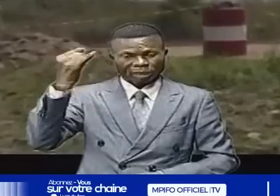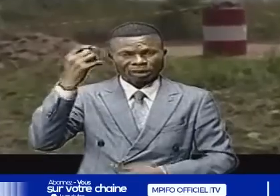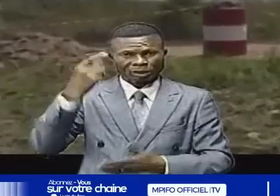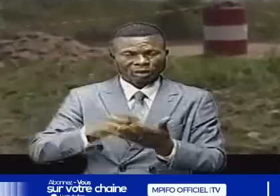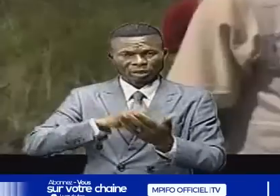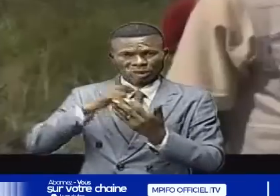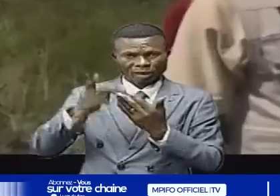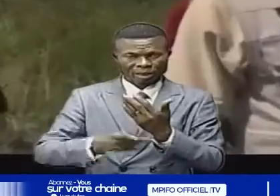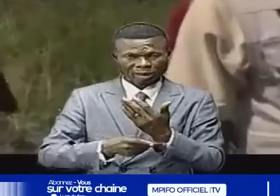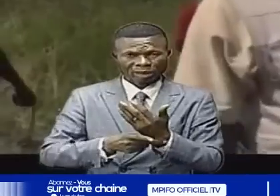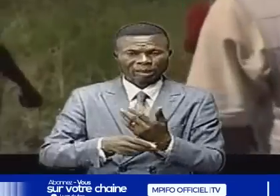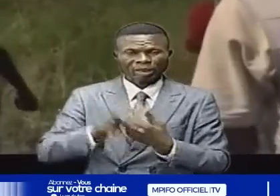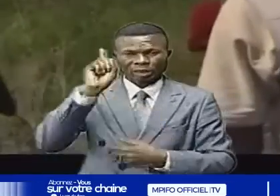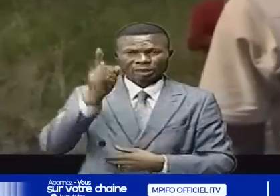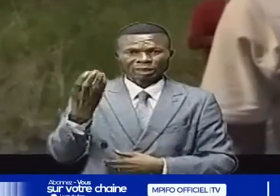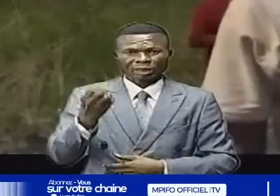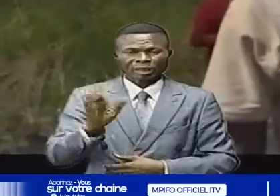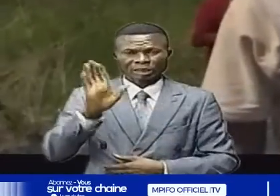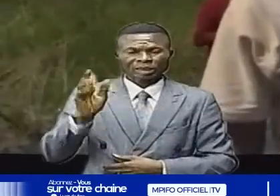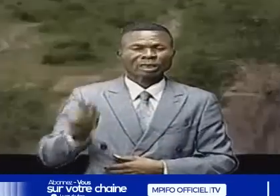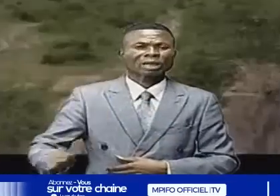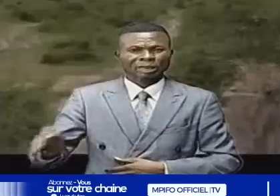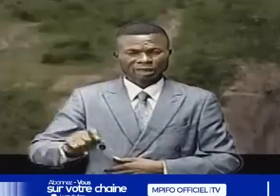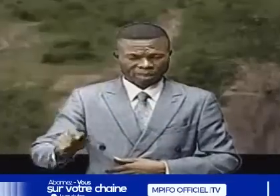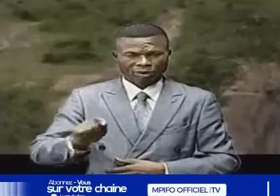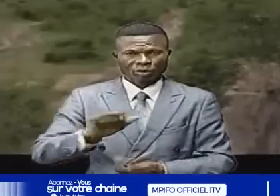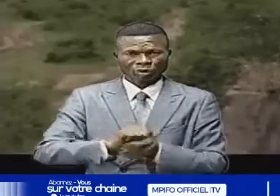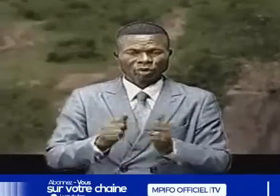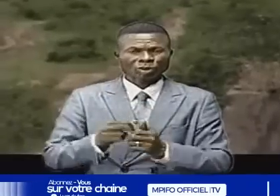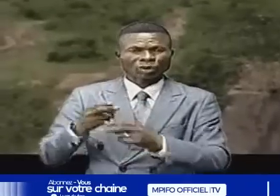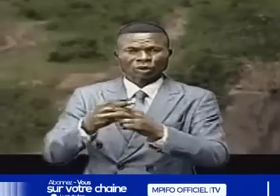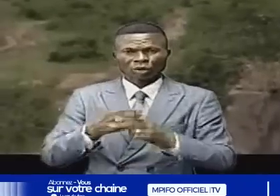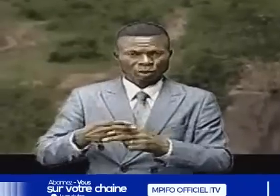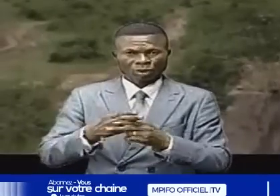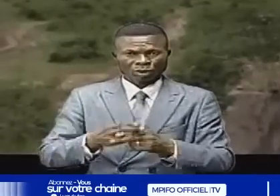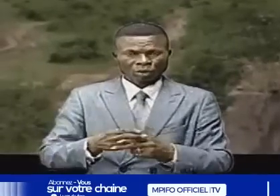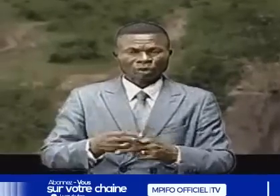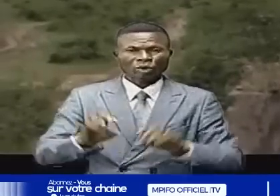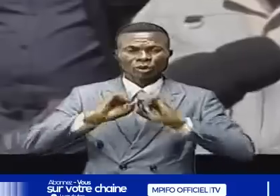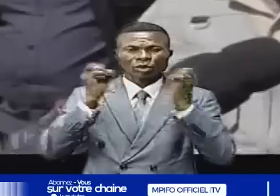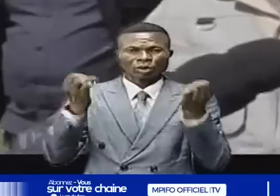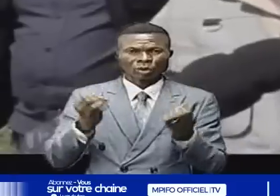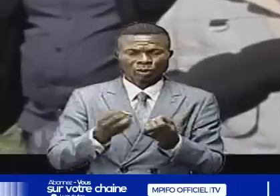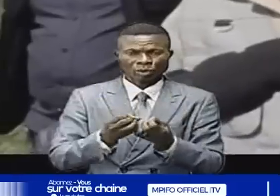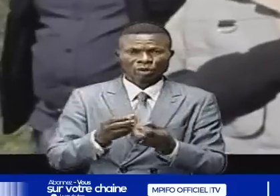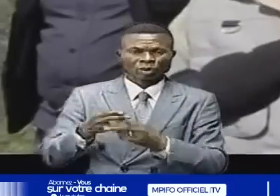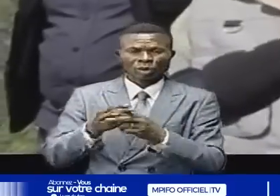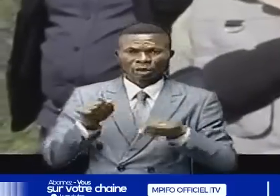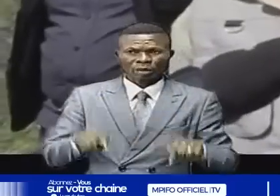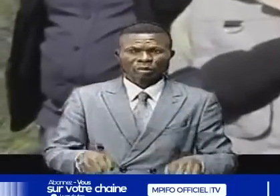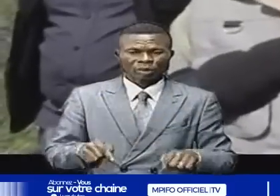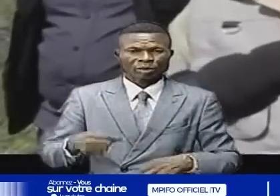programme d'entretien routier PR 2022, sous la supervision du Bureau technique des comptes. Pour le moment,